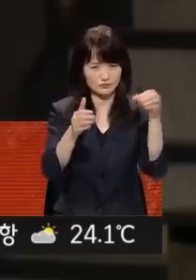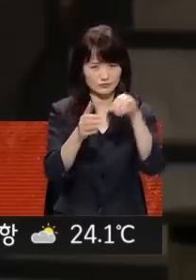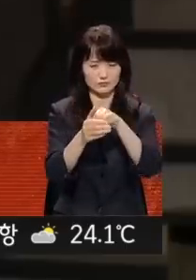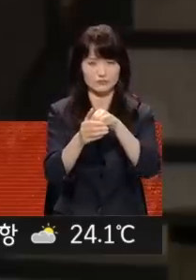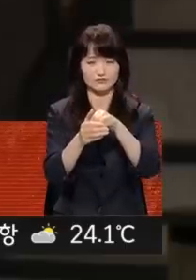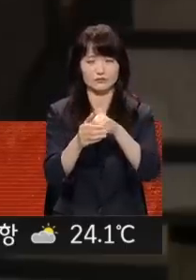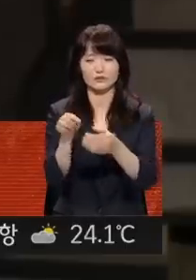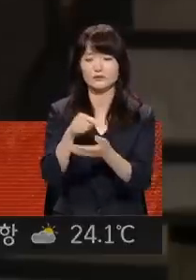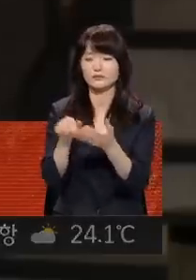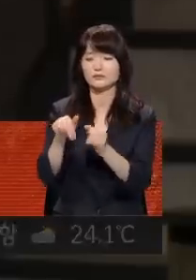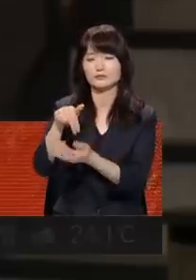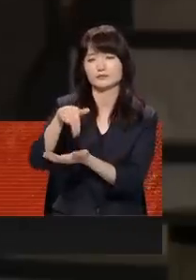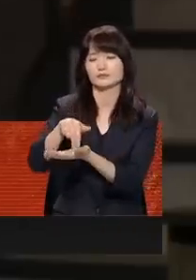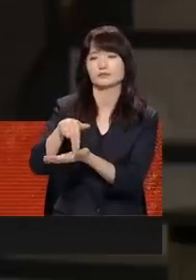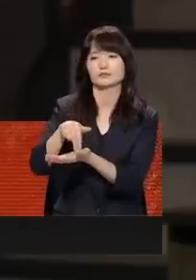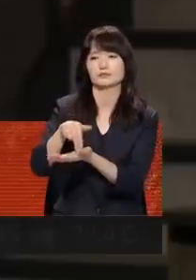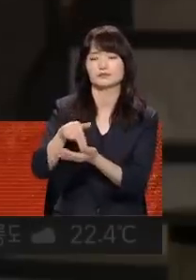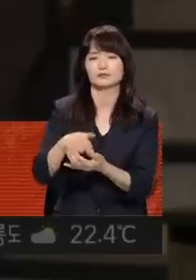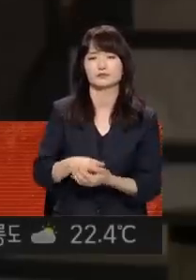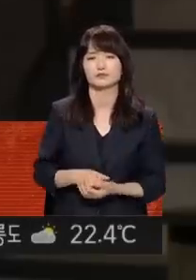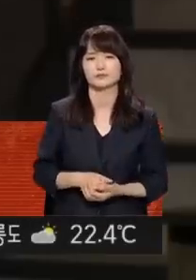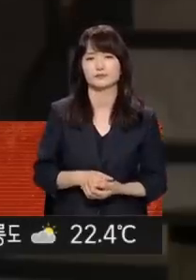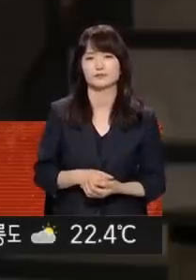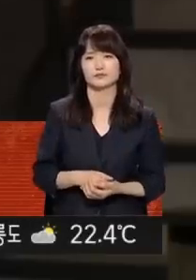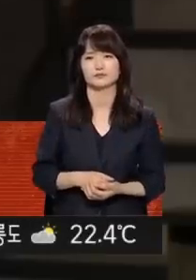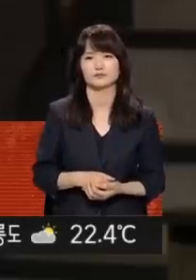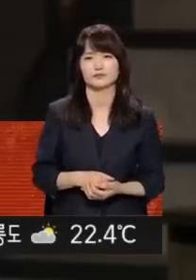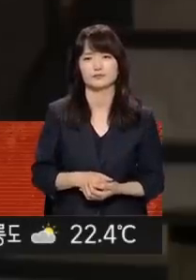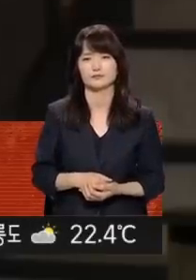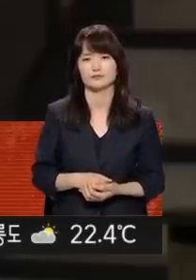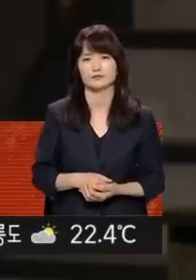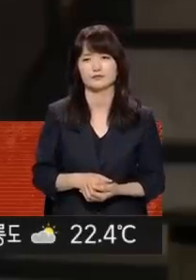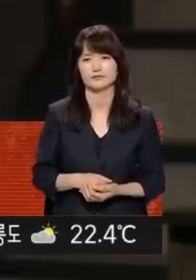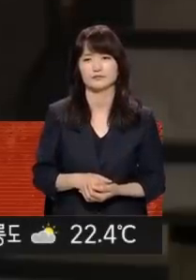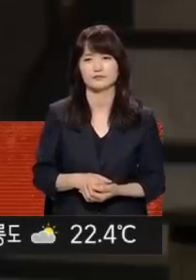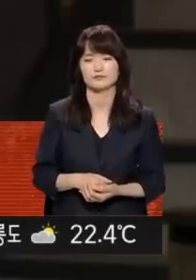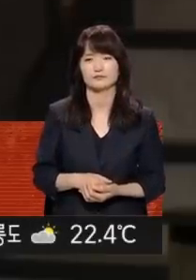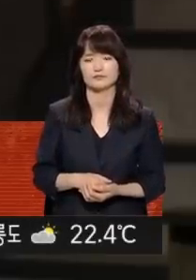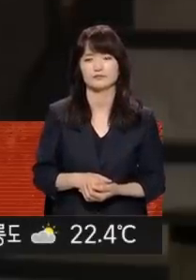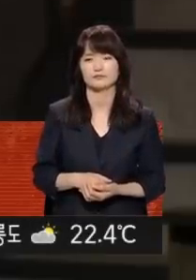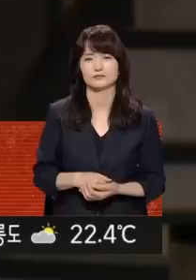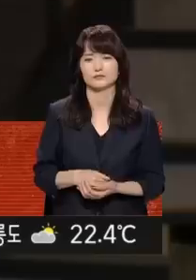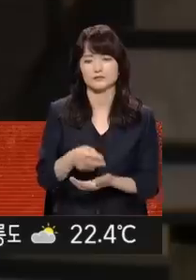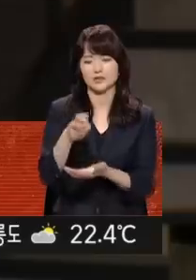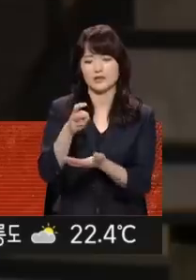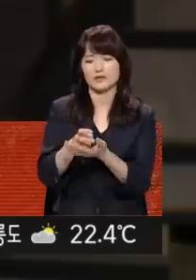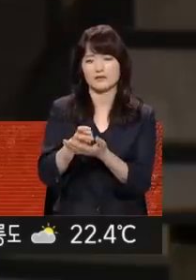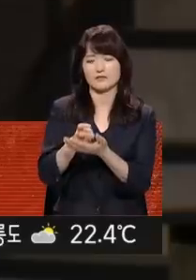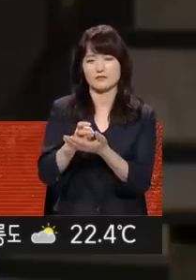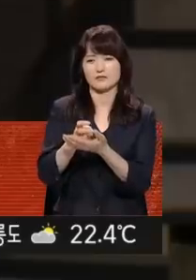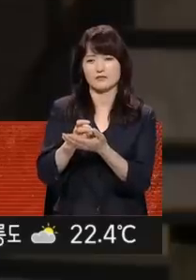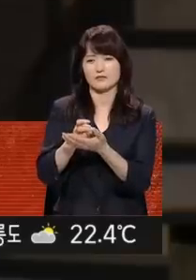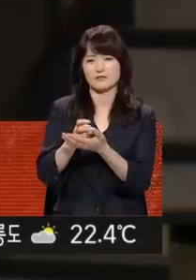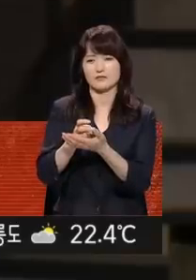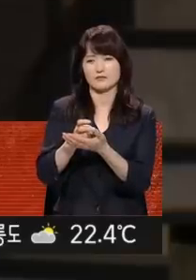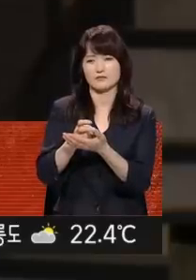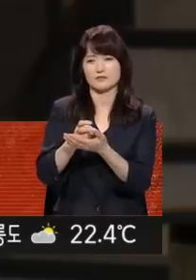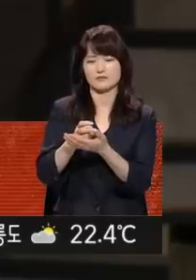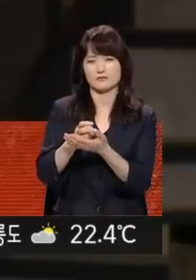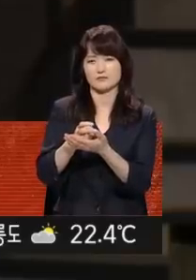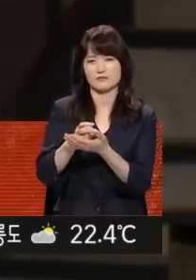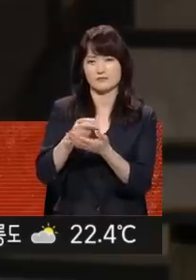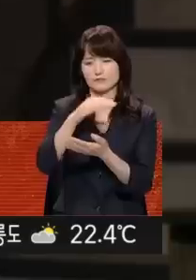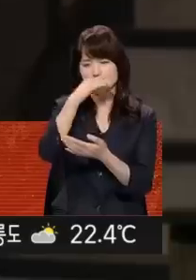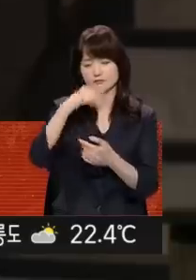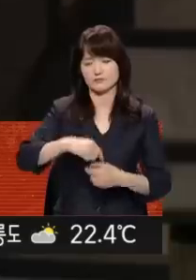결국은이 피해자 입장에서는 정말 그 제대로 된이 사법 행위가 서지 않는다라고이 불신을 할 수밖에 없는 그런